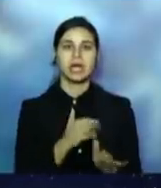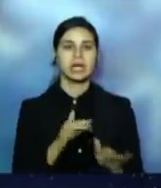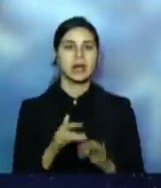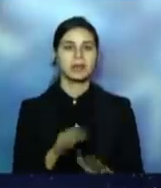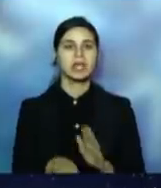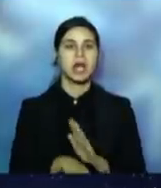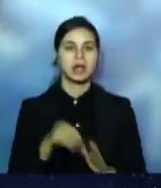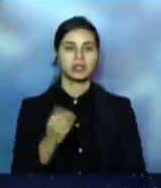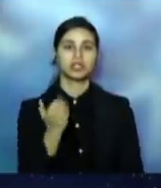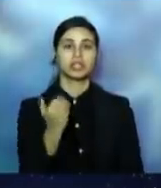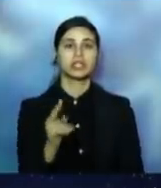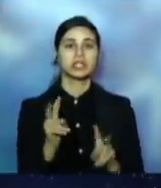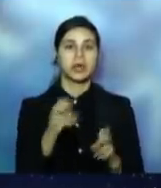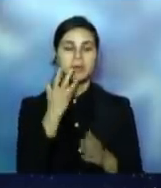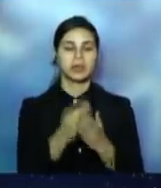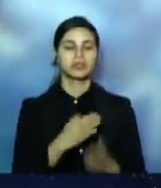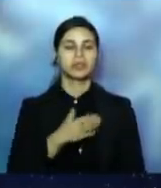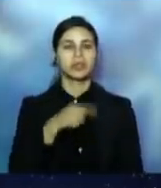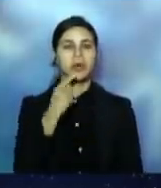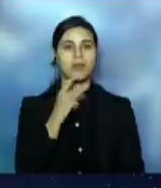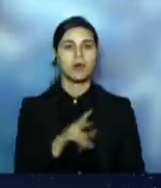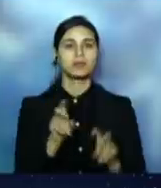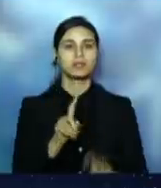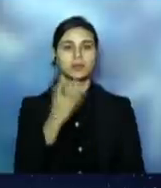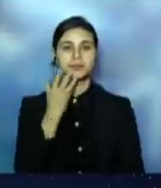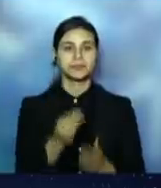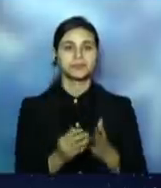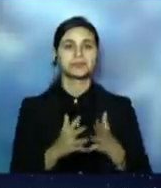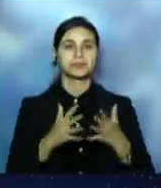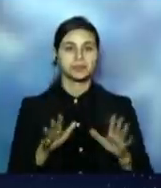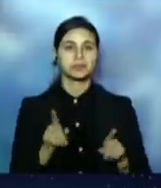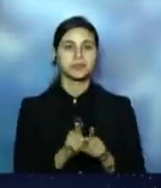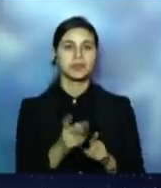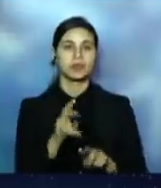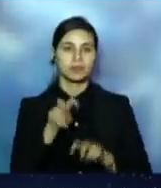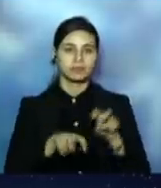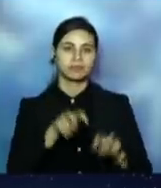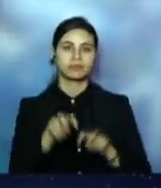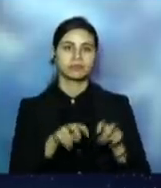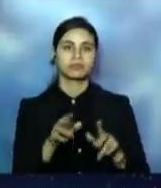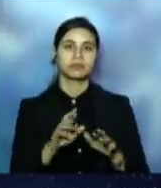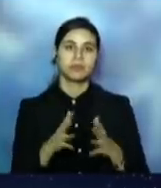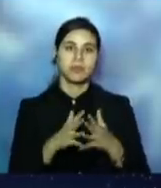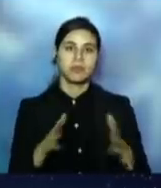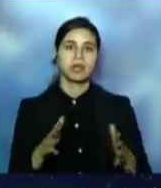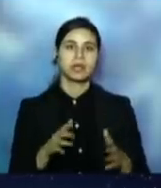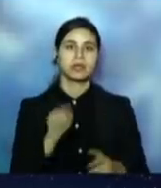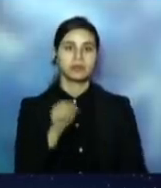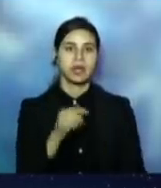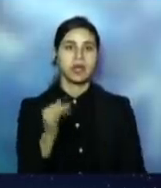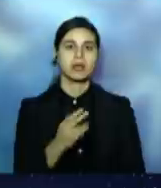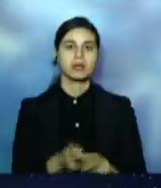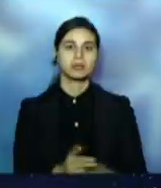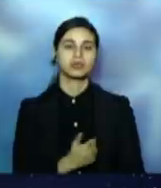კამპანია „აირჩია შენი თემა“, ჩვენ გულისხმობდით იმას, რომ თქვენ უფრო მეტი მონდომებით ჩაერთვებოდით და უფრო მეტად დააკონკრეტებდით